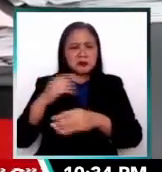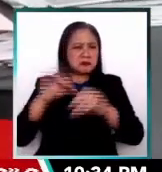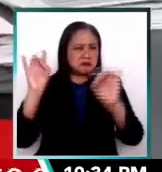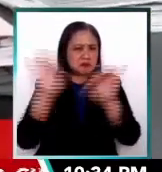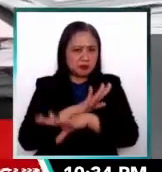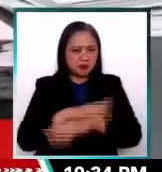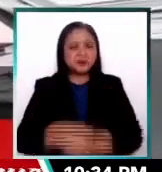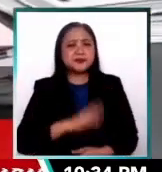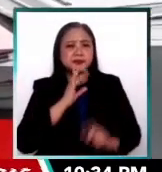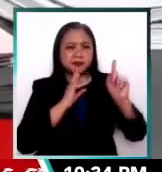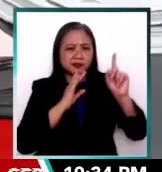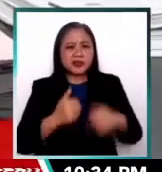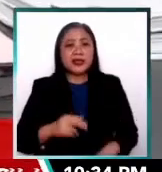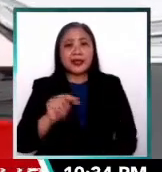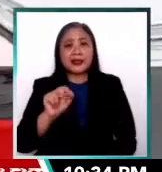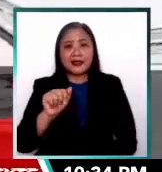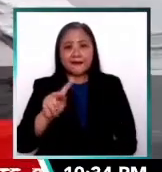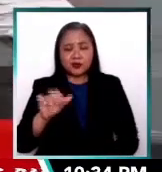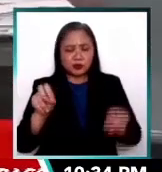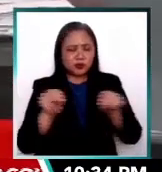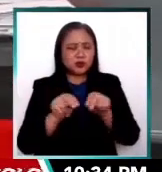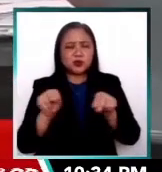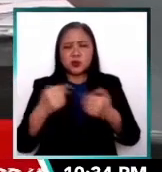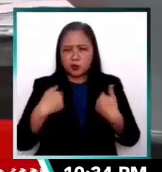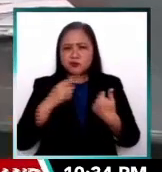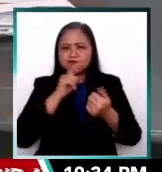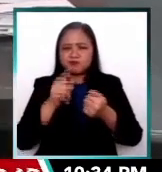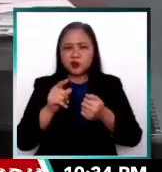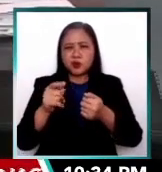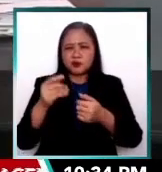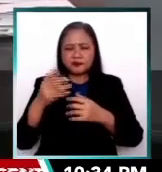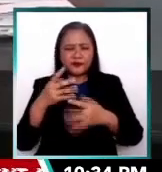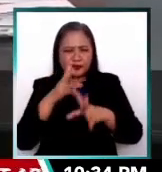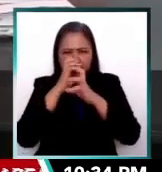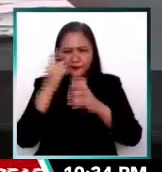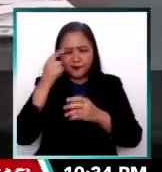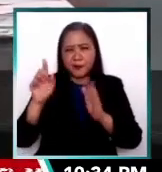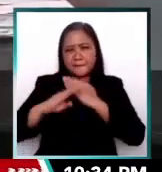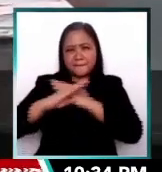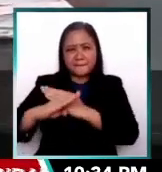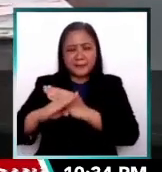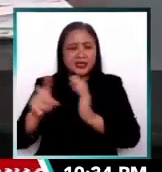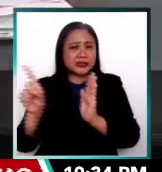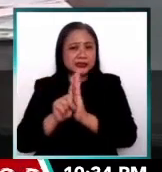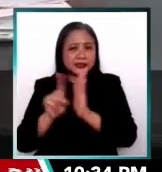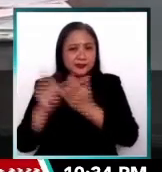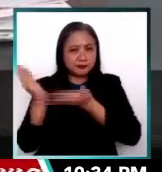ang pinakamasigasi sa paglaban sa illegal smuggling. Sigurado ko, pati doon sa pagdawit sa pangalan